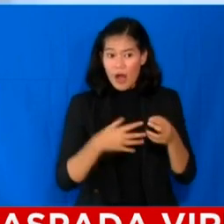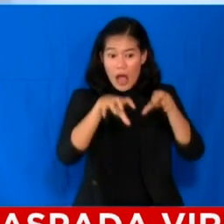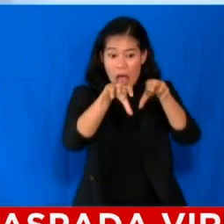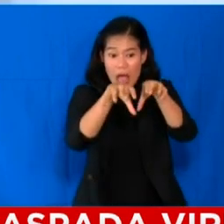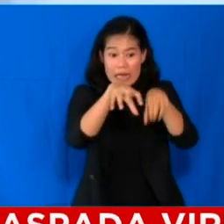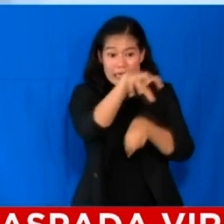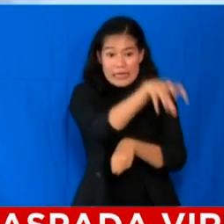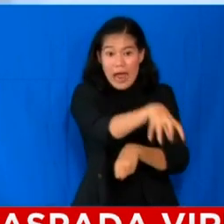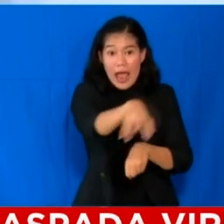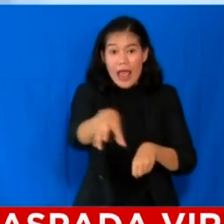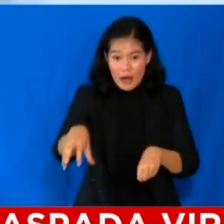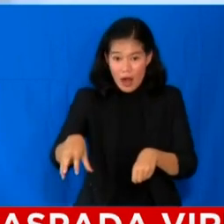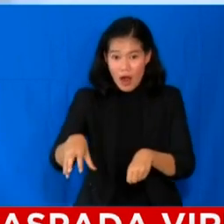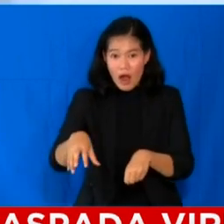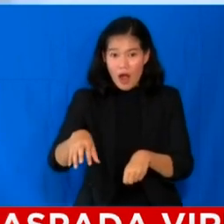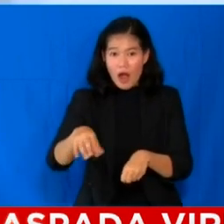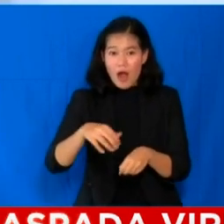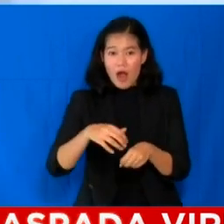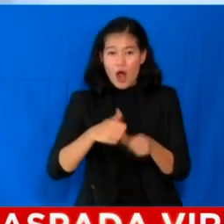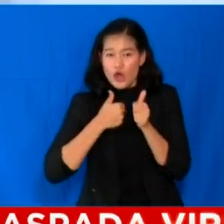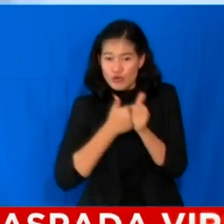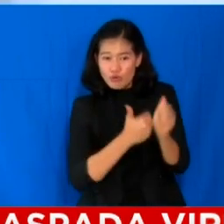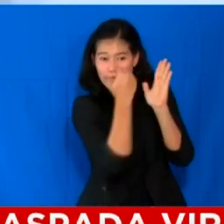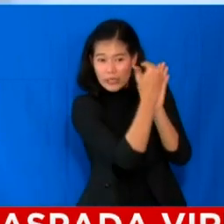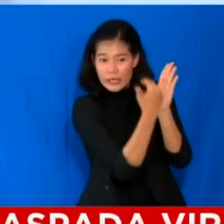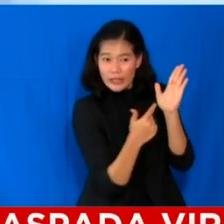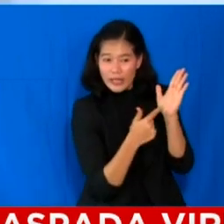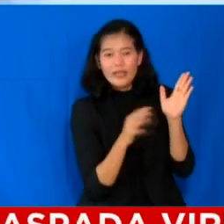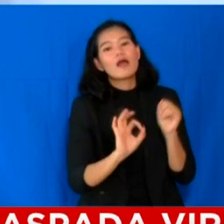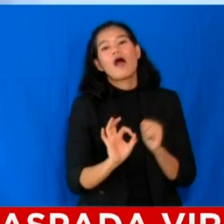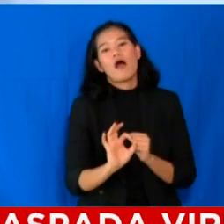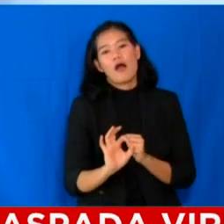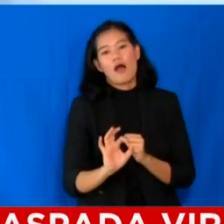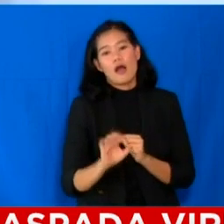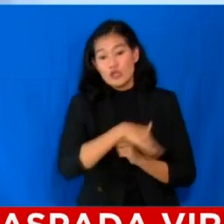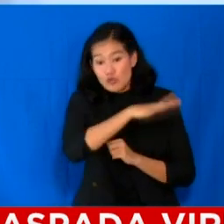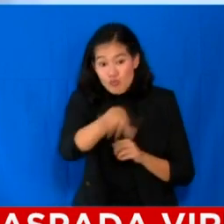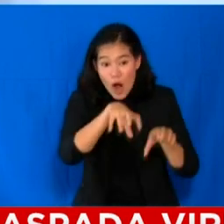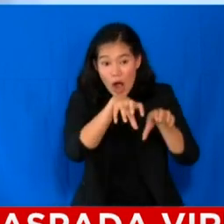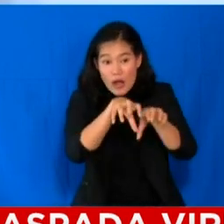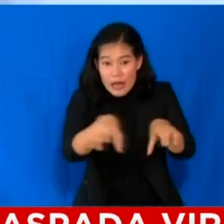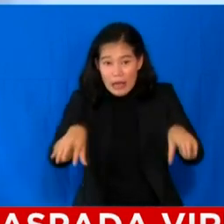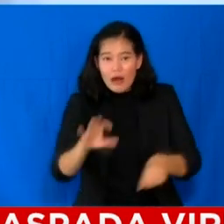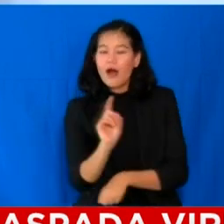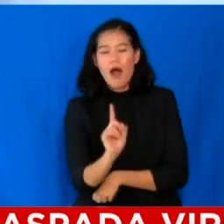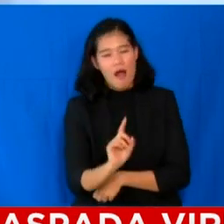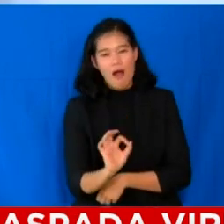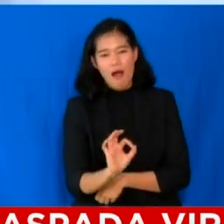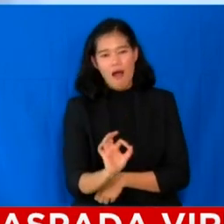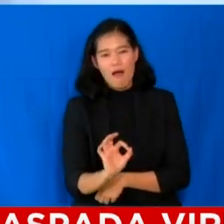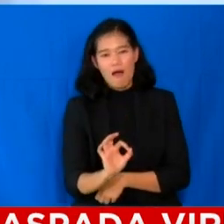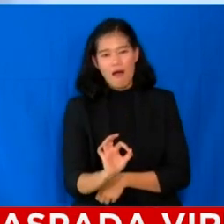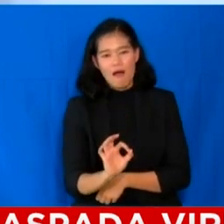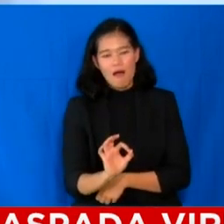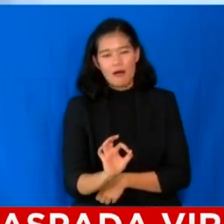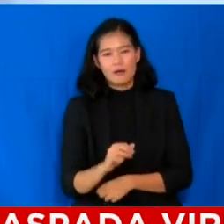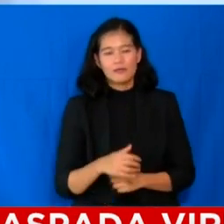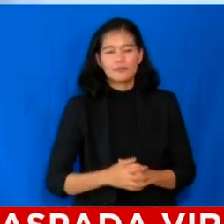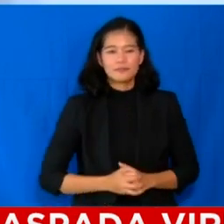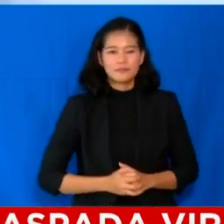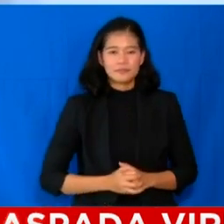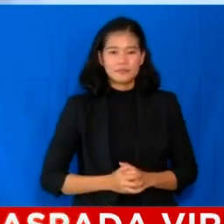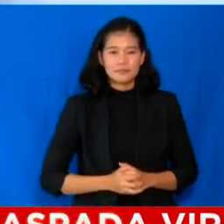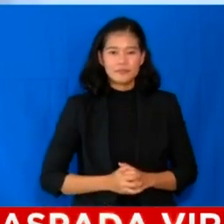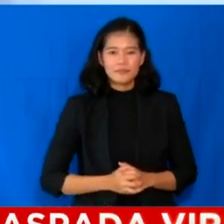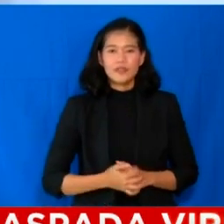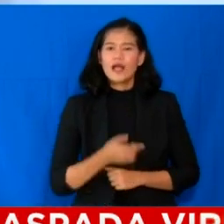dapat atau harus melaksanakan kebijakan pembatasan sosial Hai berskala besar ini